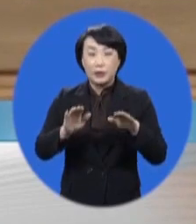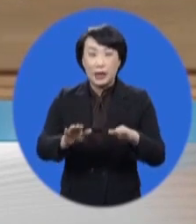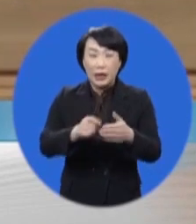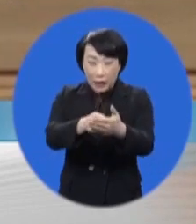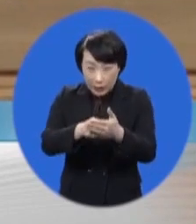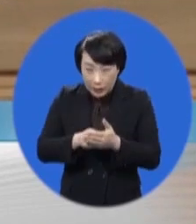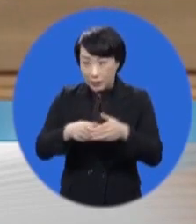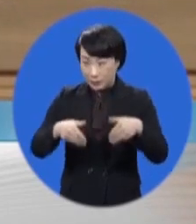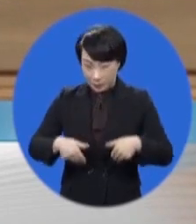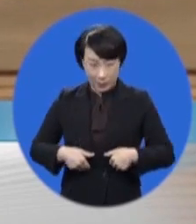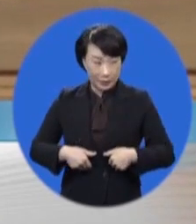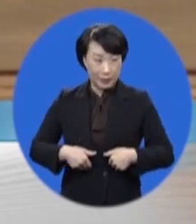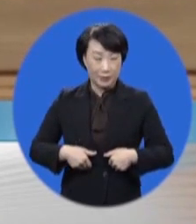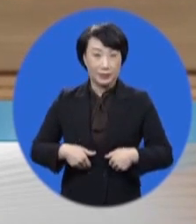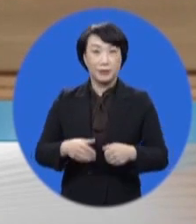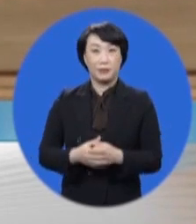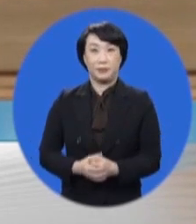아껴 써야 한다.